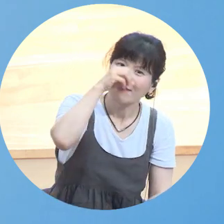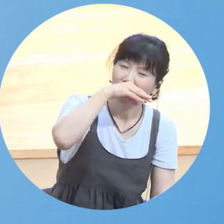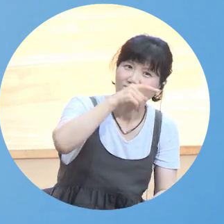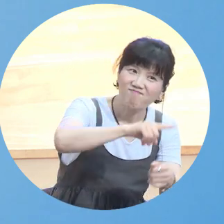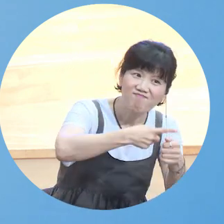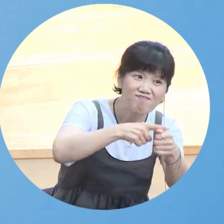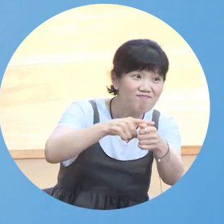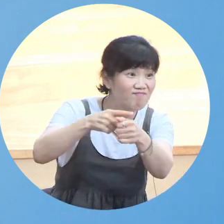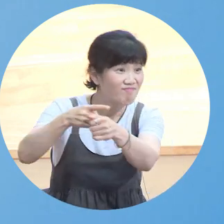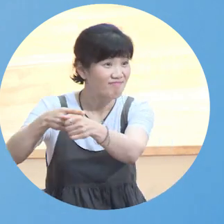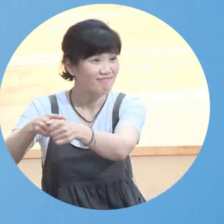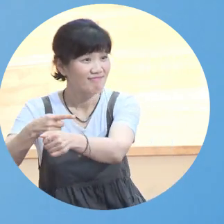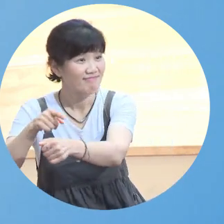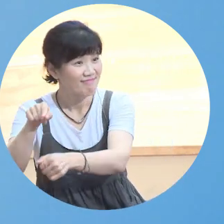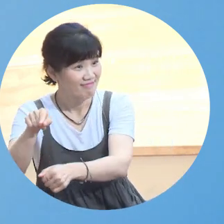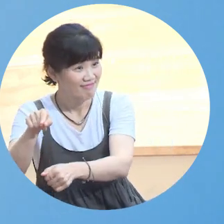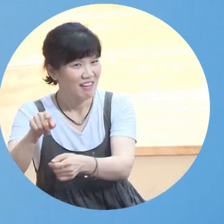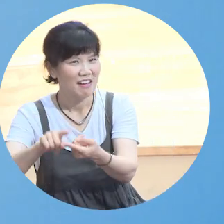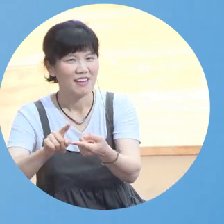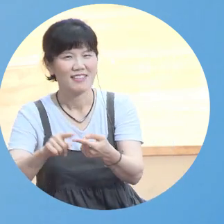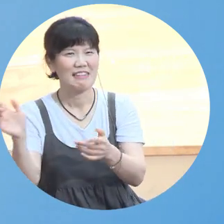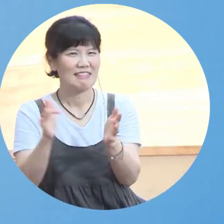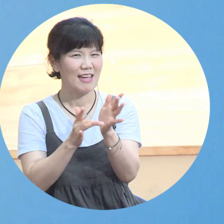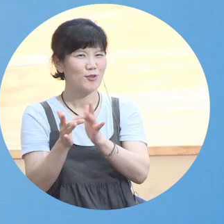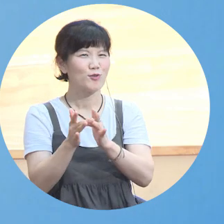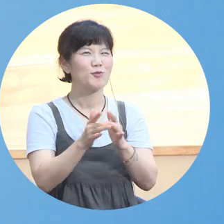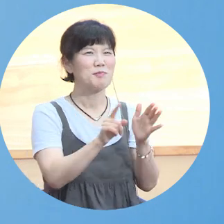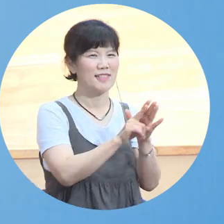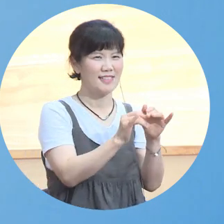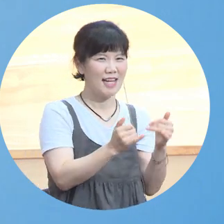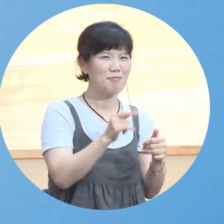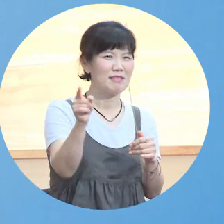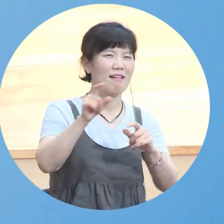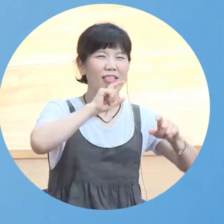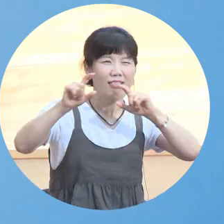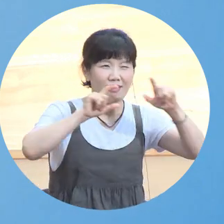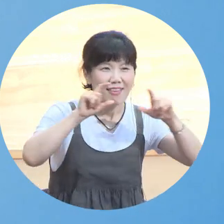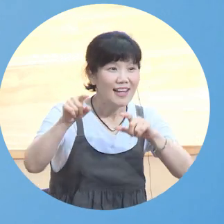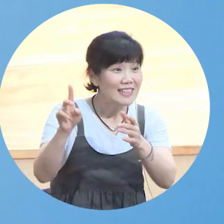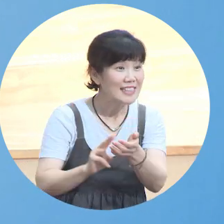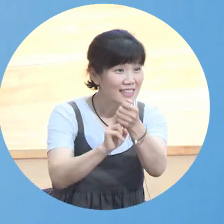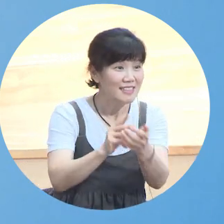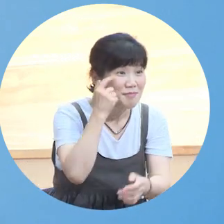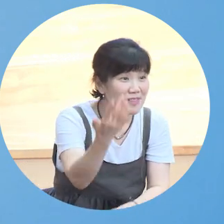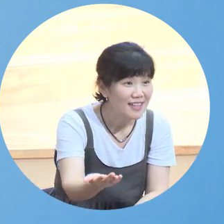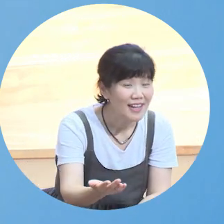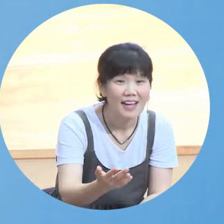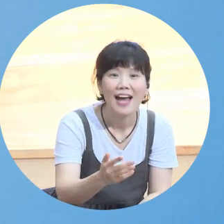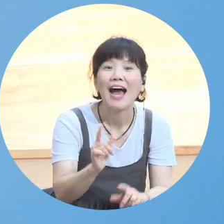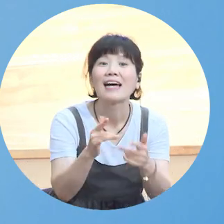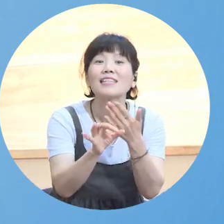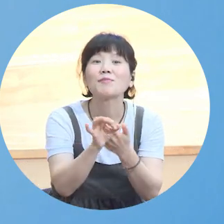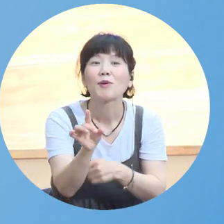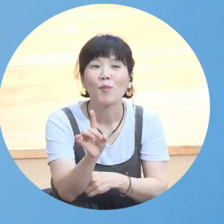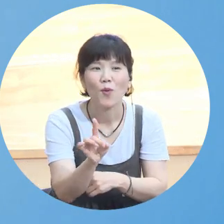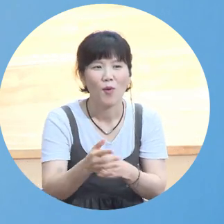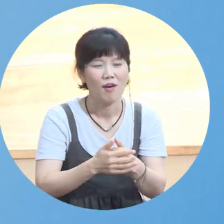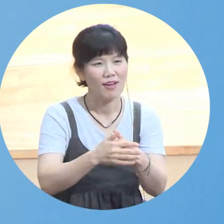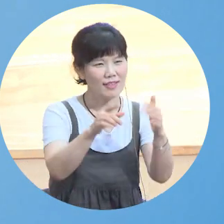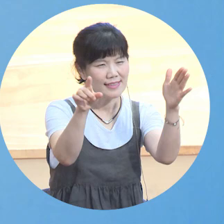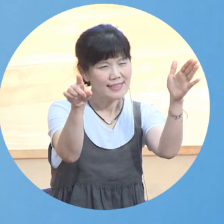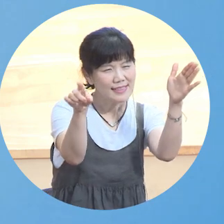있는 것을 예수쟁이 들이 막 더 벌리면서 얘기하는 것이 그게 기적 일까요 아니면 어떤 신앙의 합리와